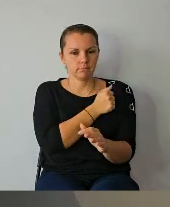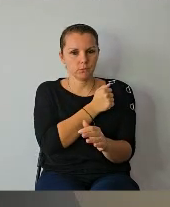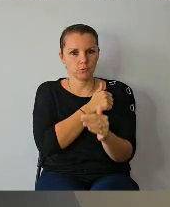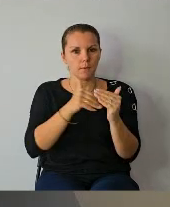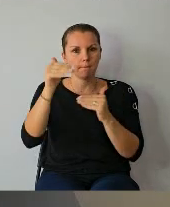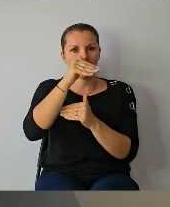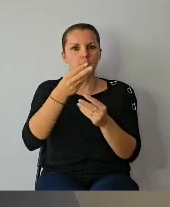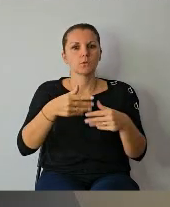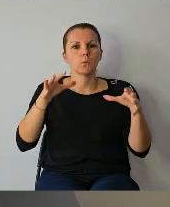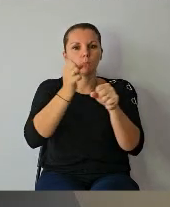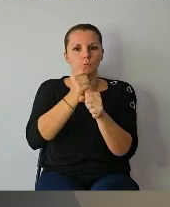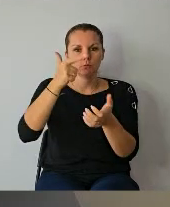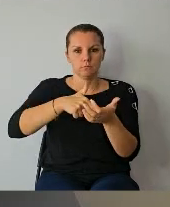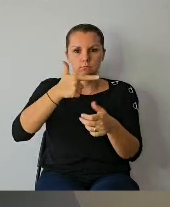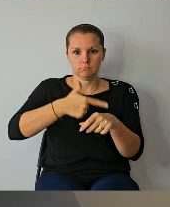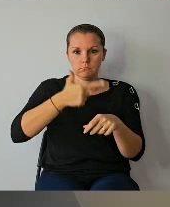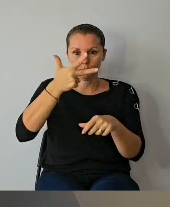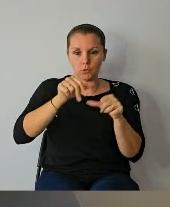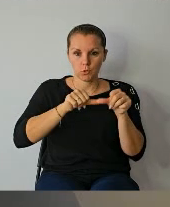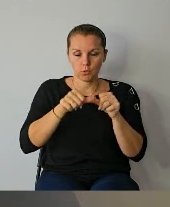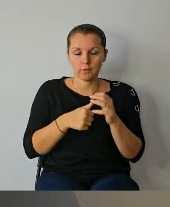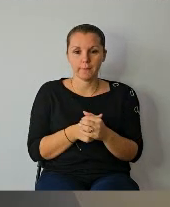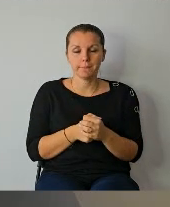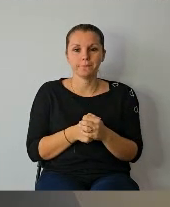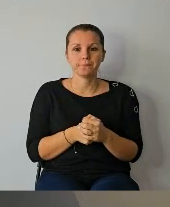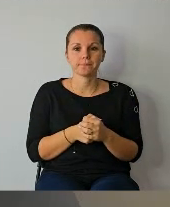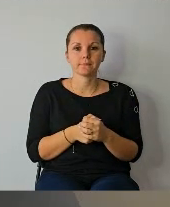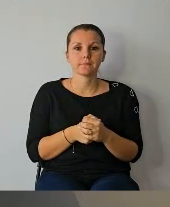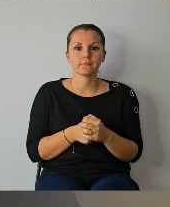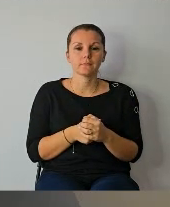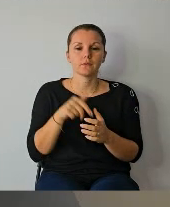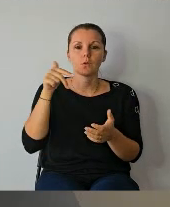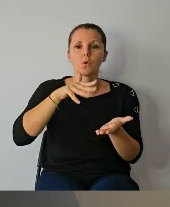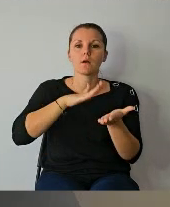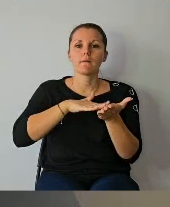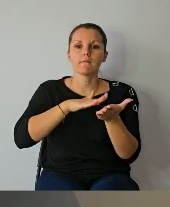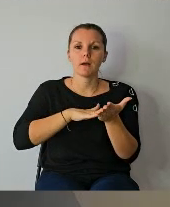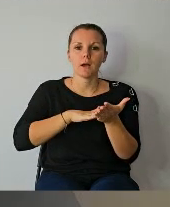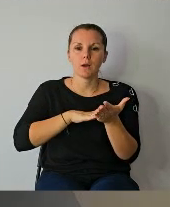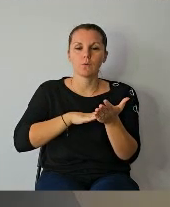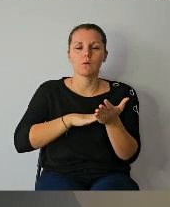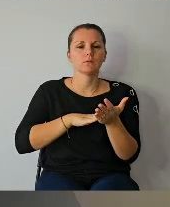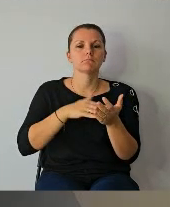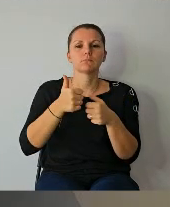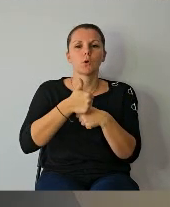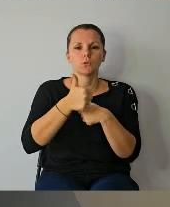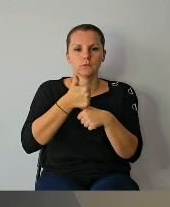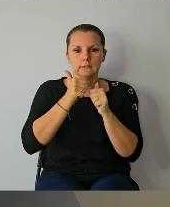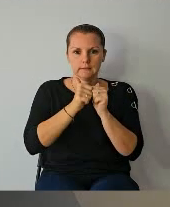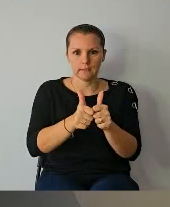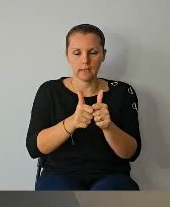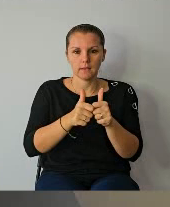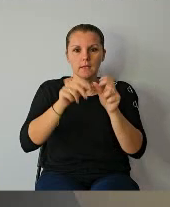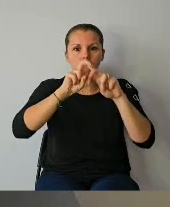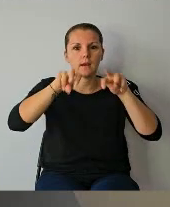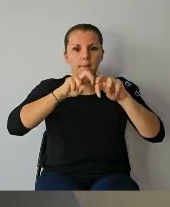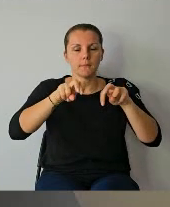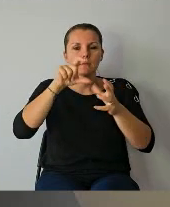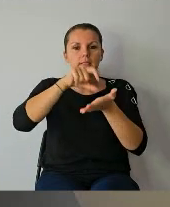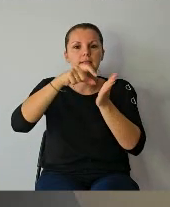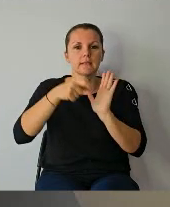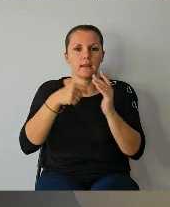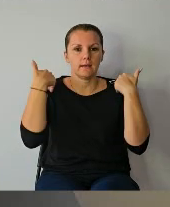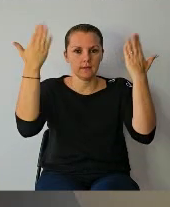zobowiązania ponad budżet 2023 roku. Uchwała dotyczy zadania modernizacja sali gimnastycznej